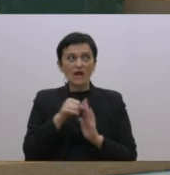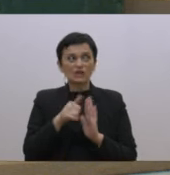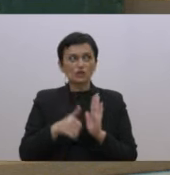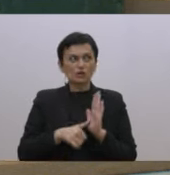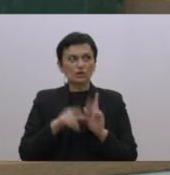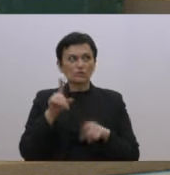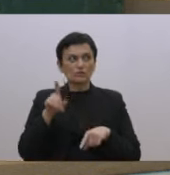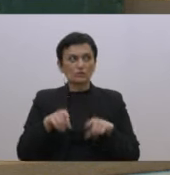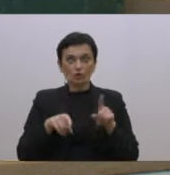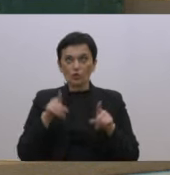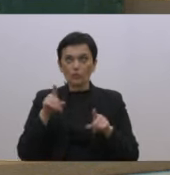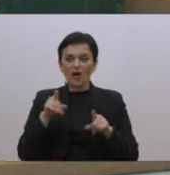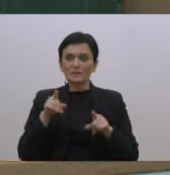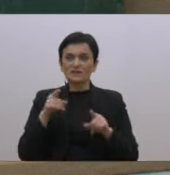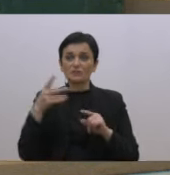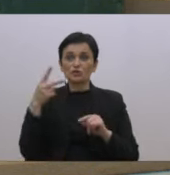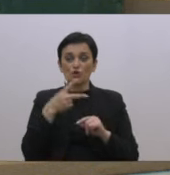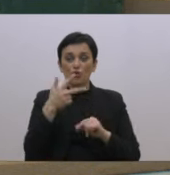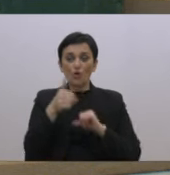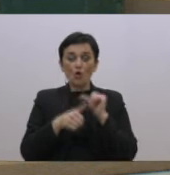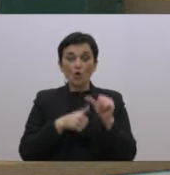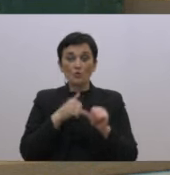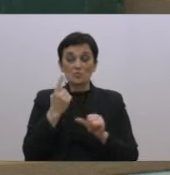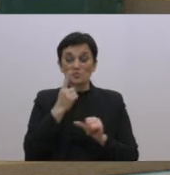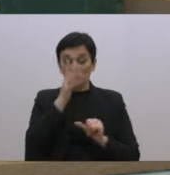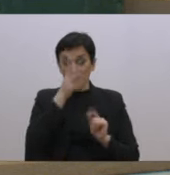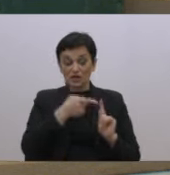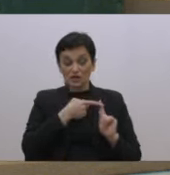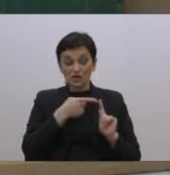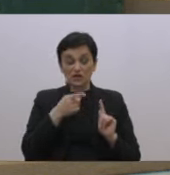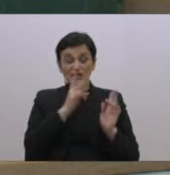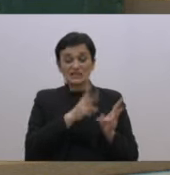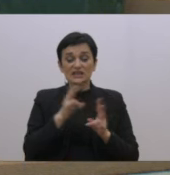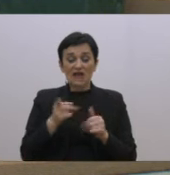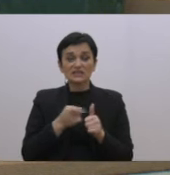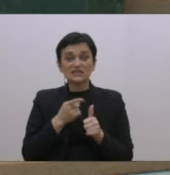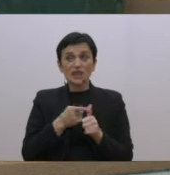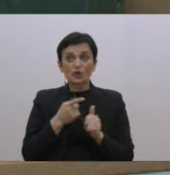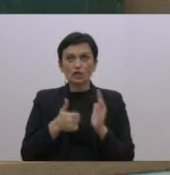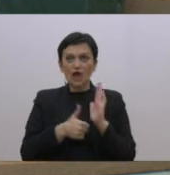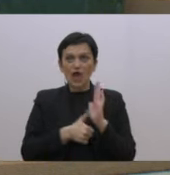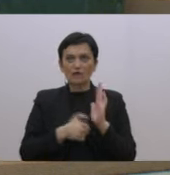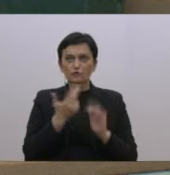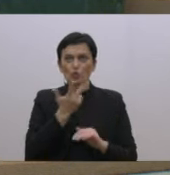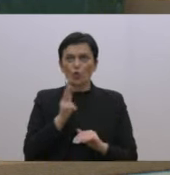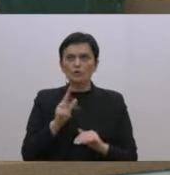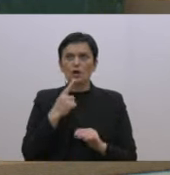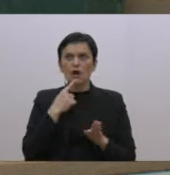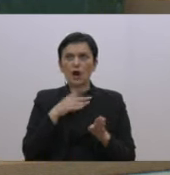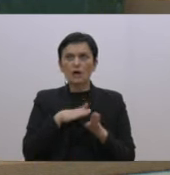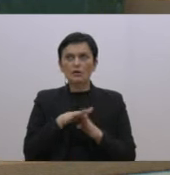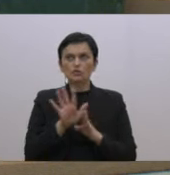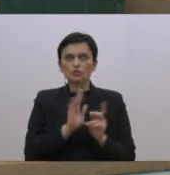ზოგადად 2023 წლის პირველ ხუთეში დაზარალებული სტატუსი 623 არასრულწლოვანს